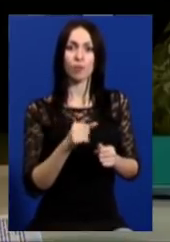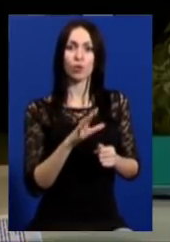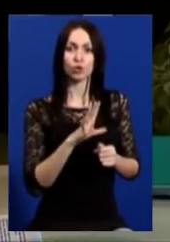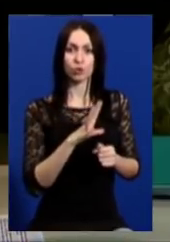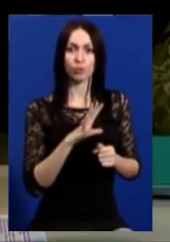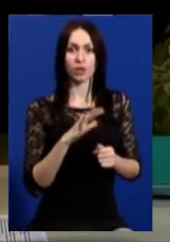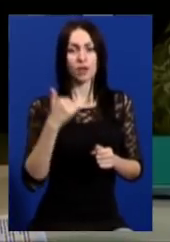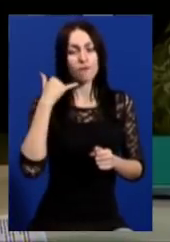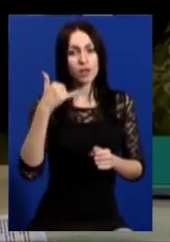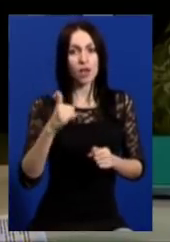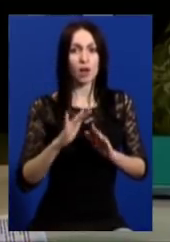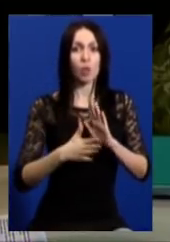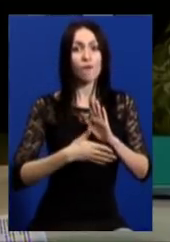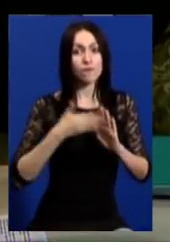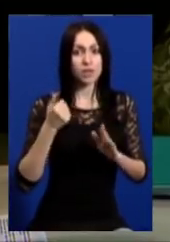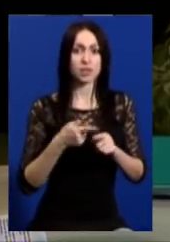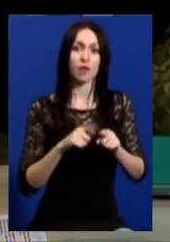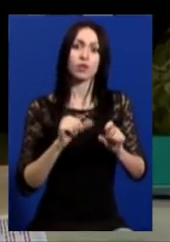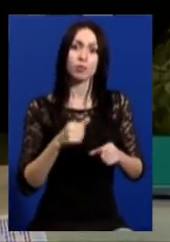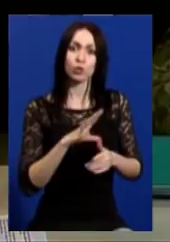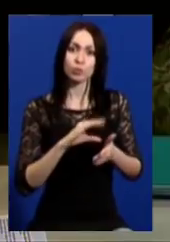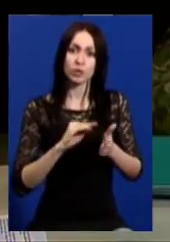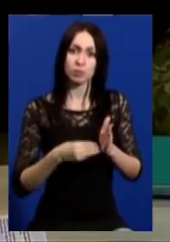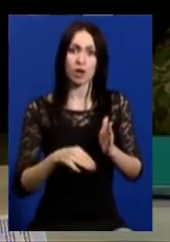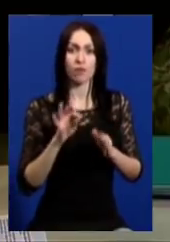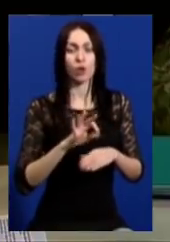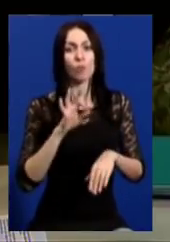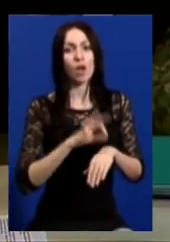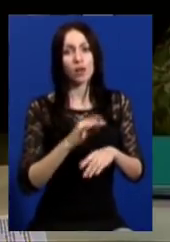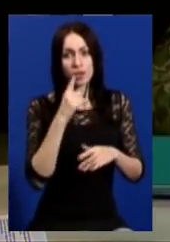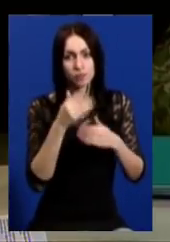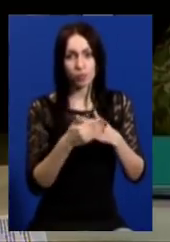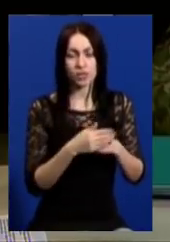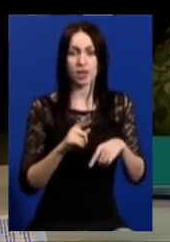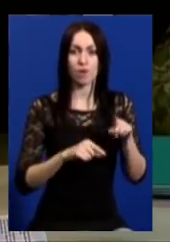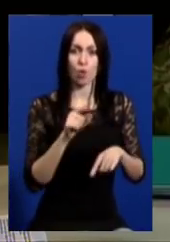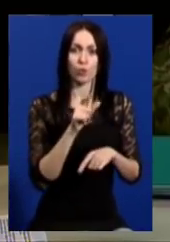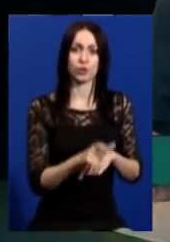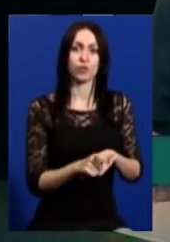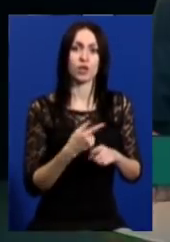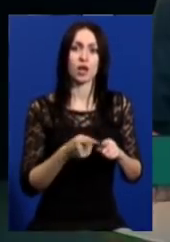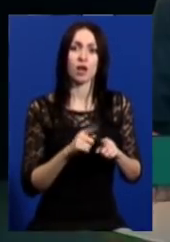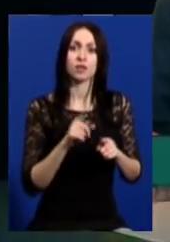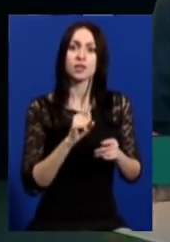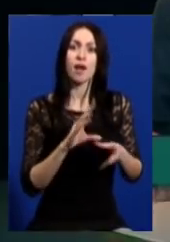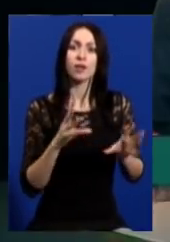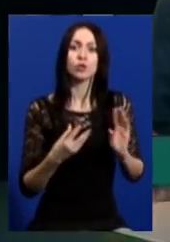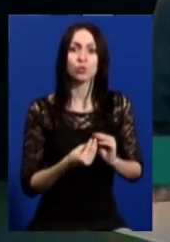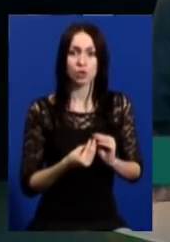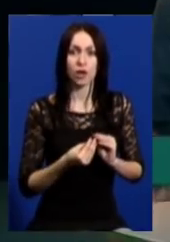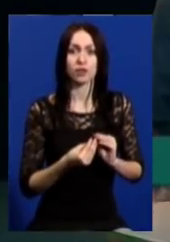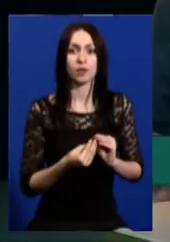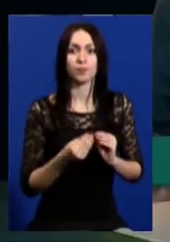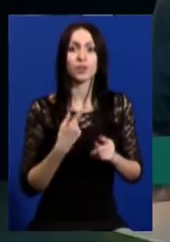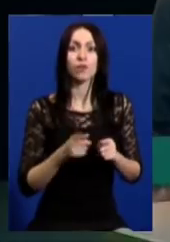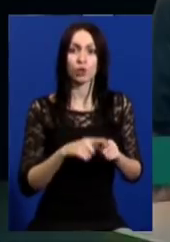телефонограма, виклик, це може бути довідка про хворобу близького родича. За результатами